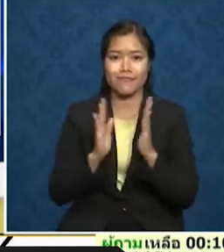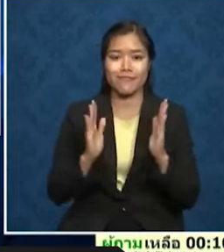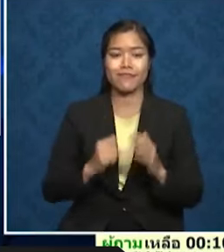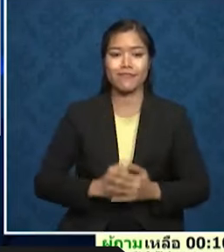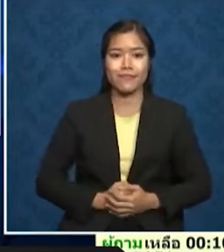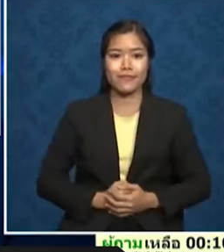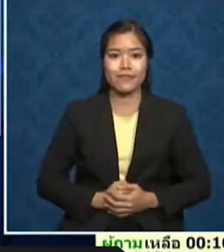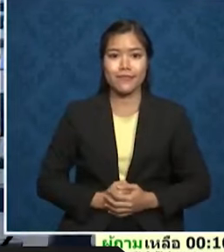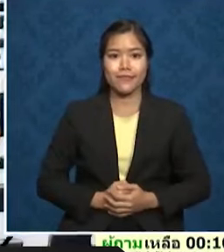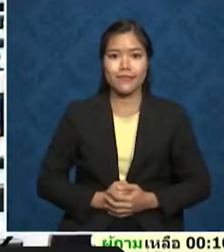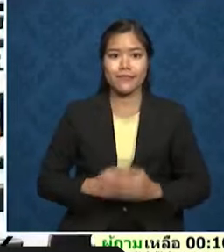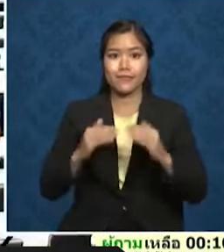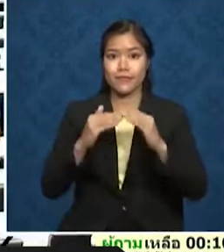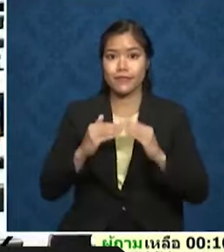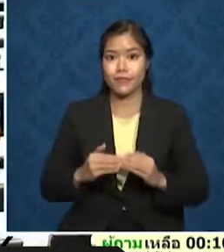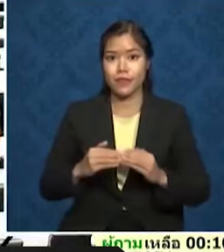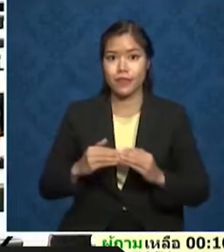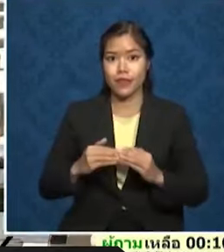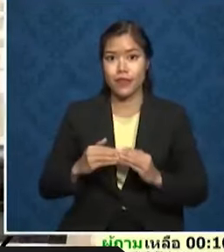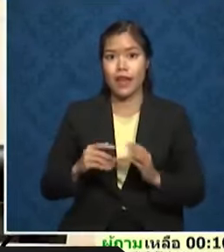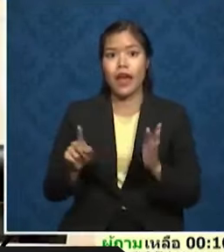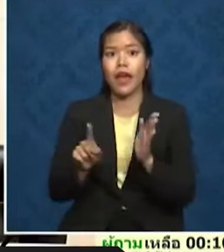ขอเชิญท่านวนัชใช้สิทธิ์ในรอบที่2ครับ